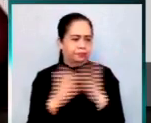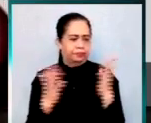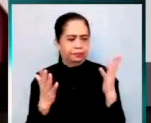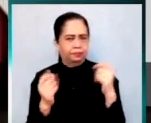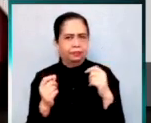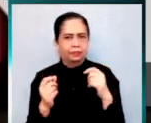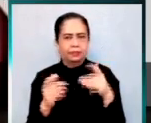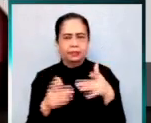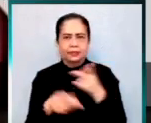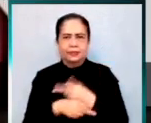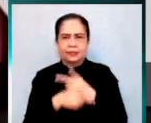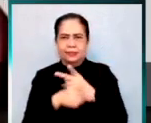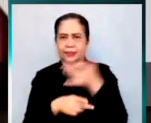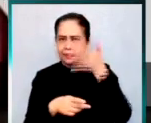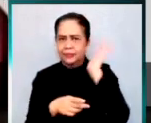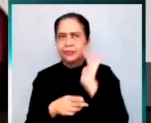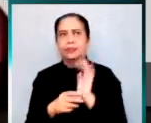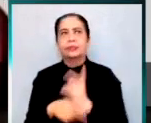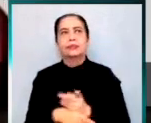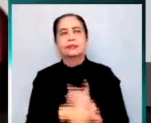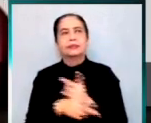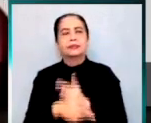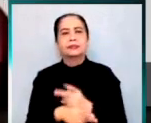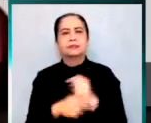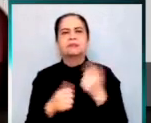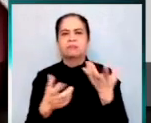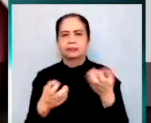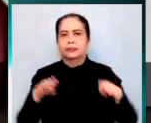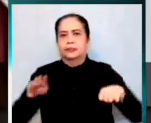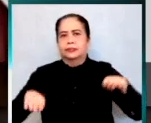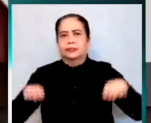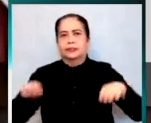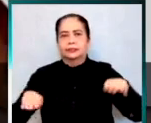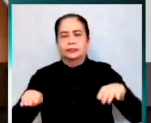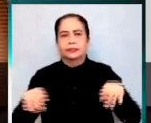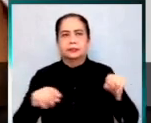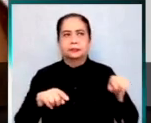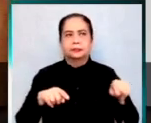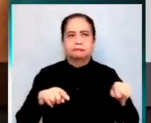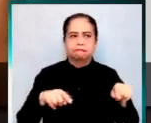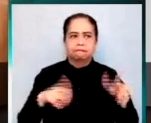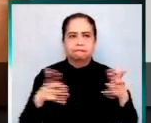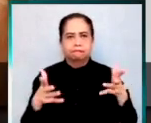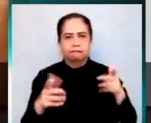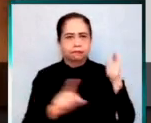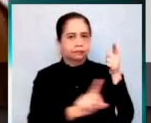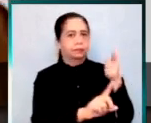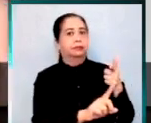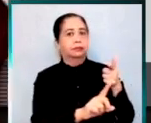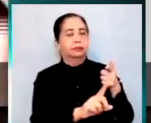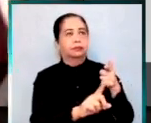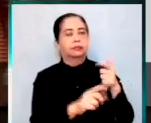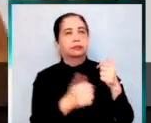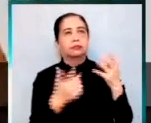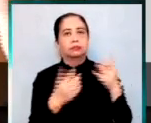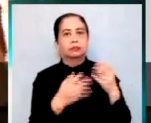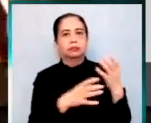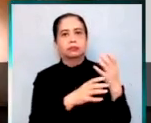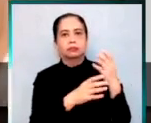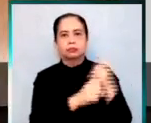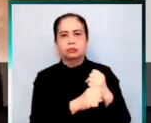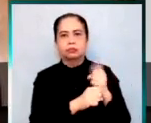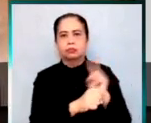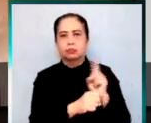very delicate na binabalanse niya yung goal niya, yung pagtamo ng goal niya na